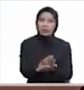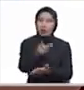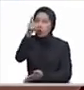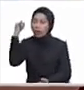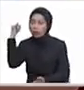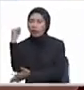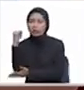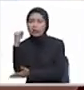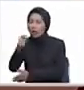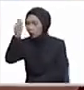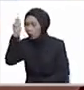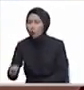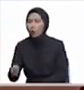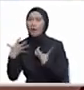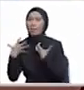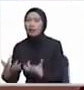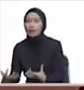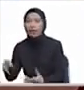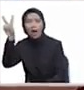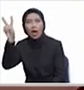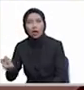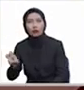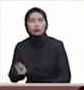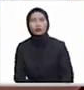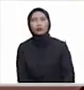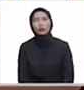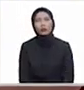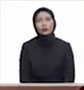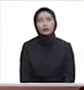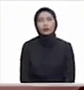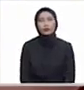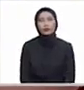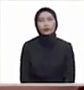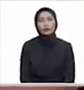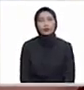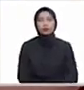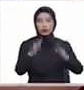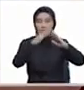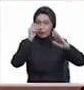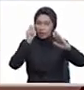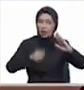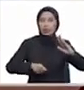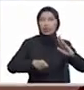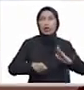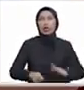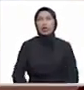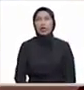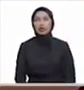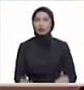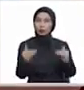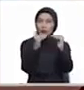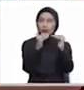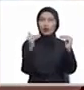Harus memberikan hukuman yang berat. Buktikan di pengadilan. Equality before the